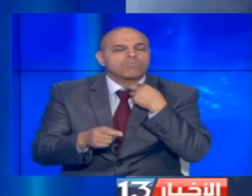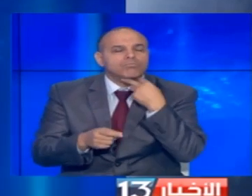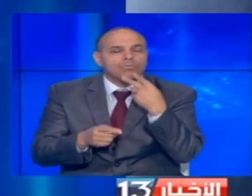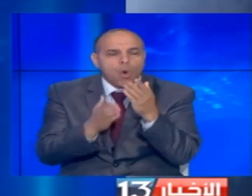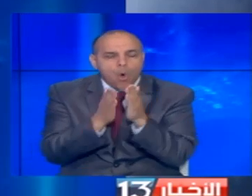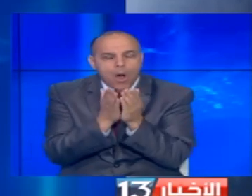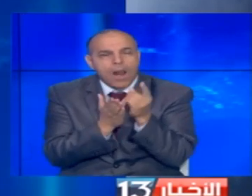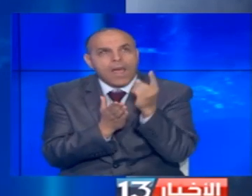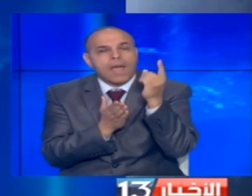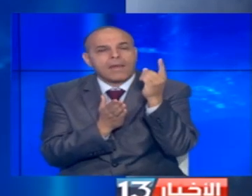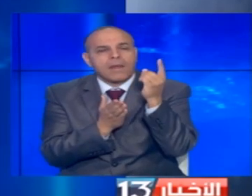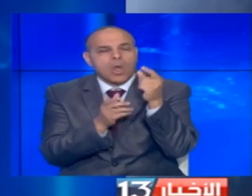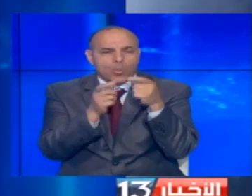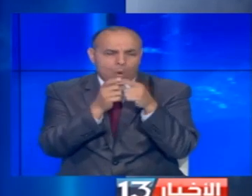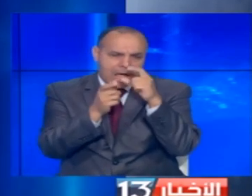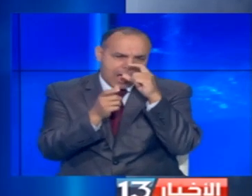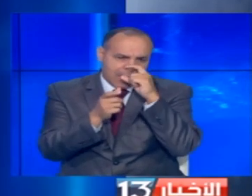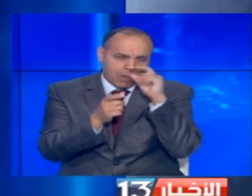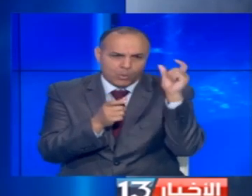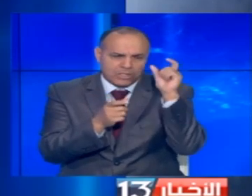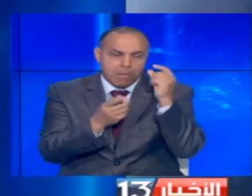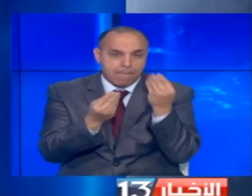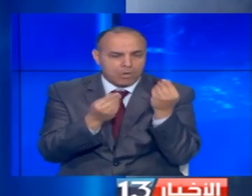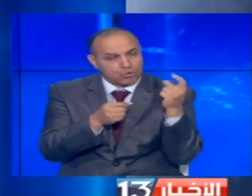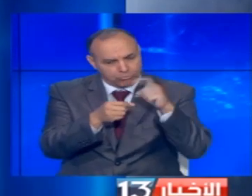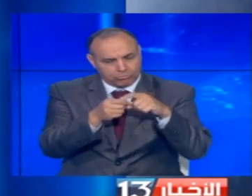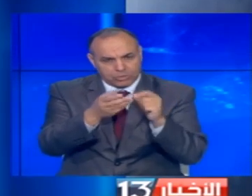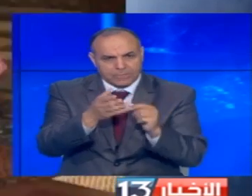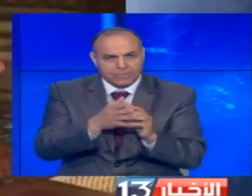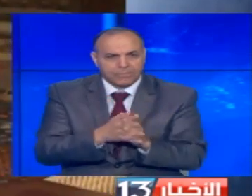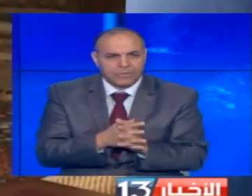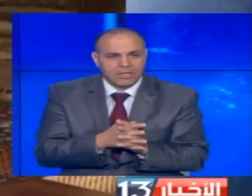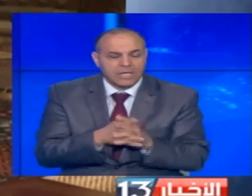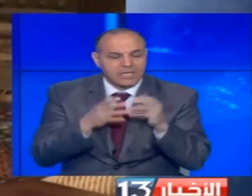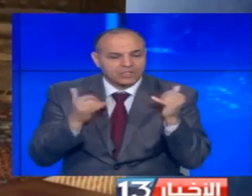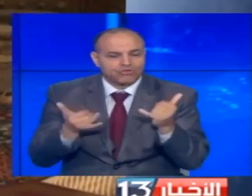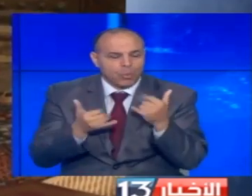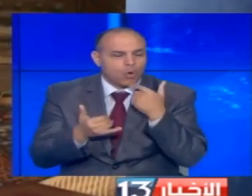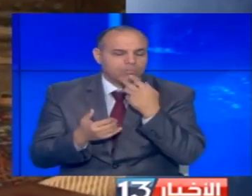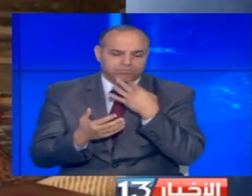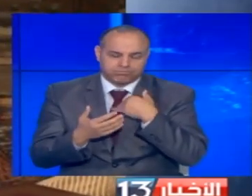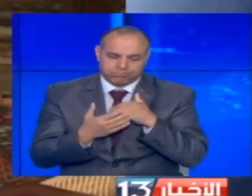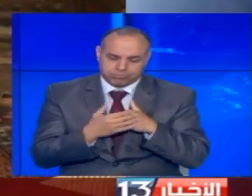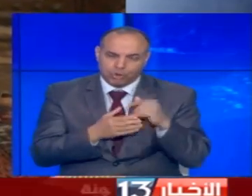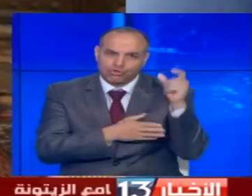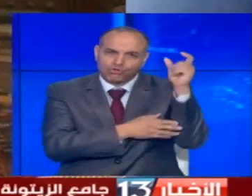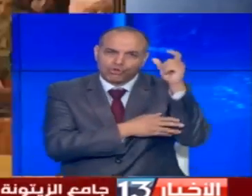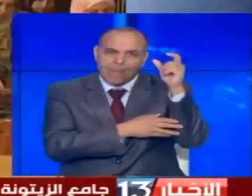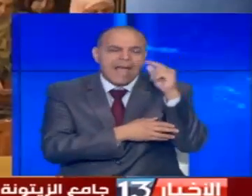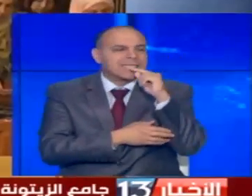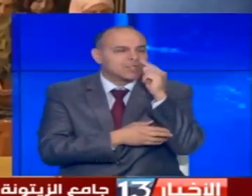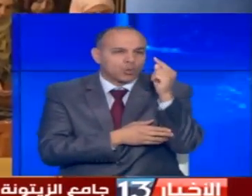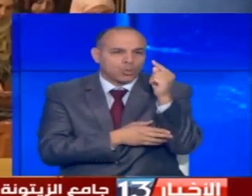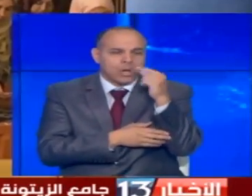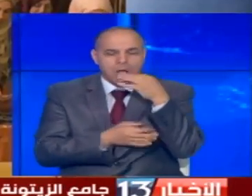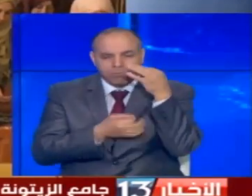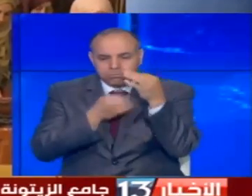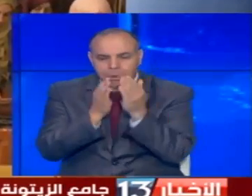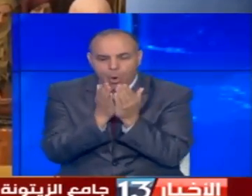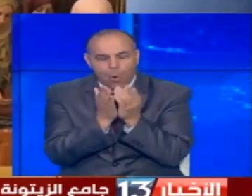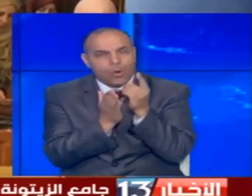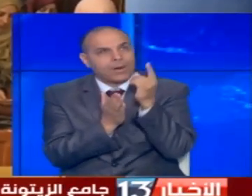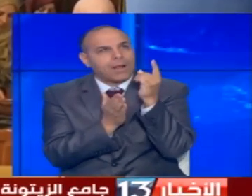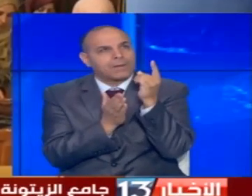للقران من دول عربيه واسلاميه في اجواء روحانيه بجامعه الز و المعمور وبتلات ايات